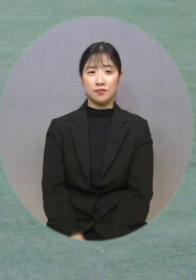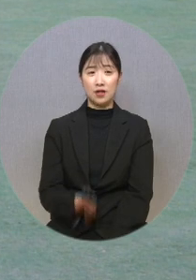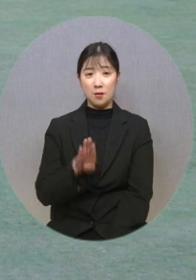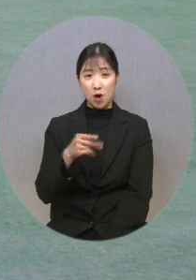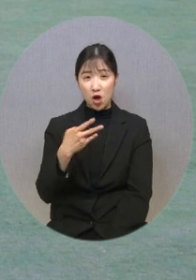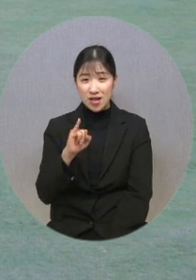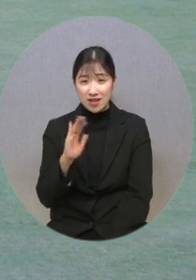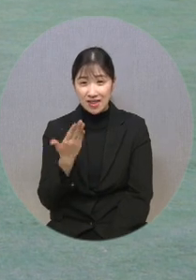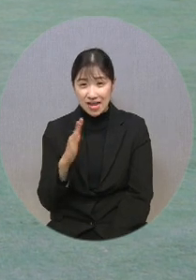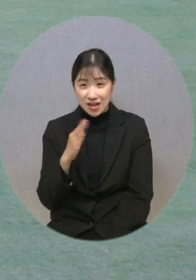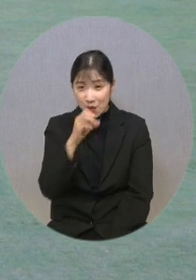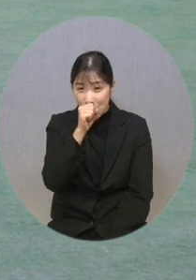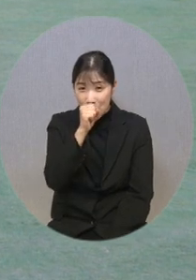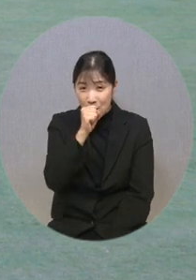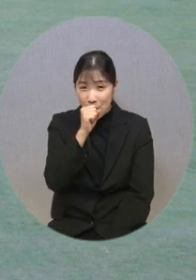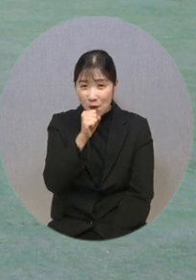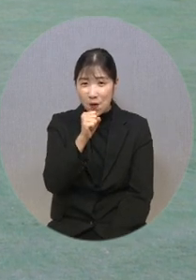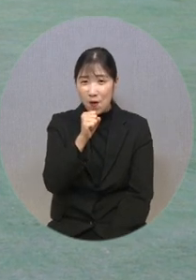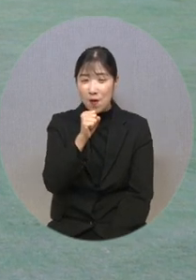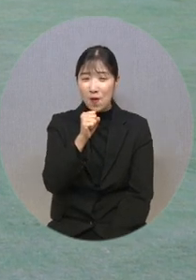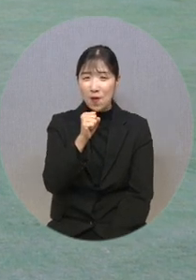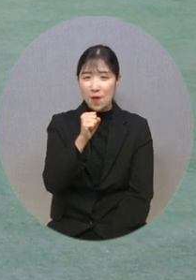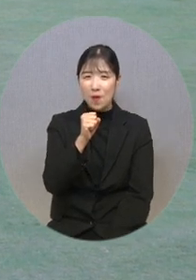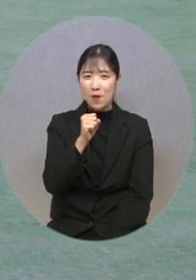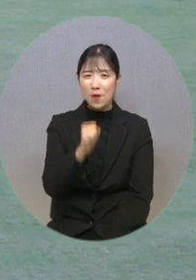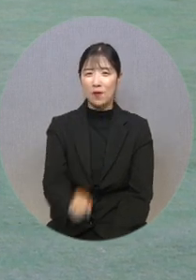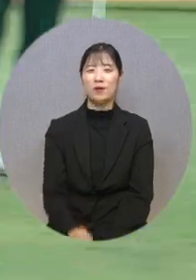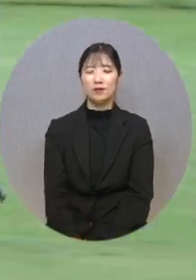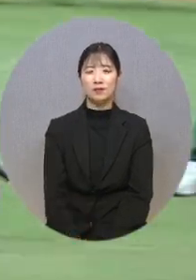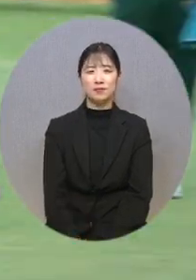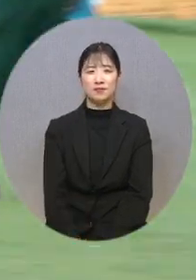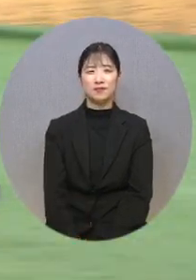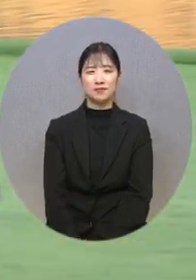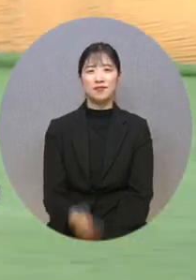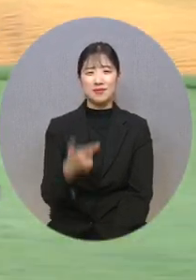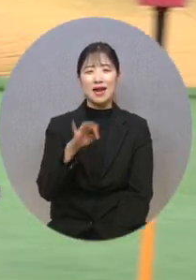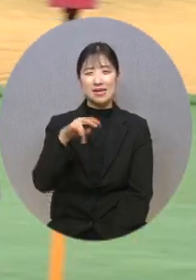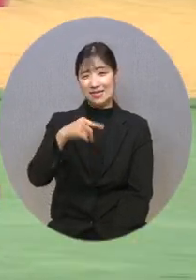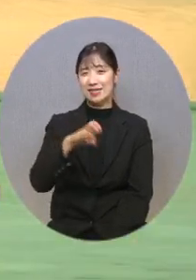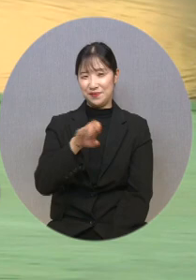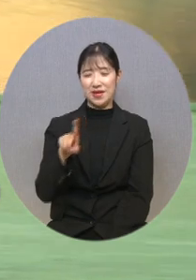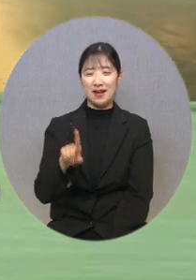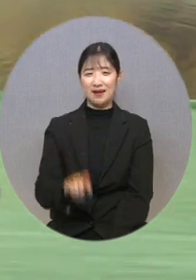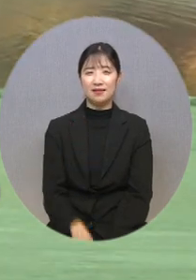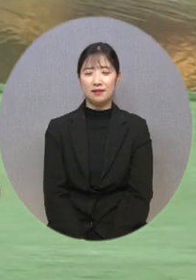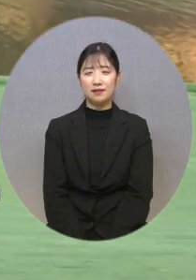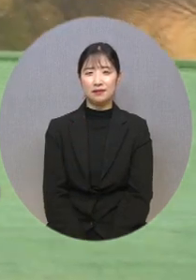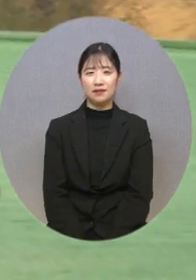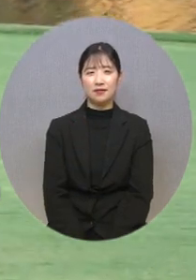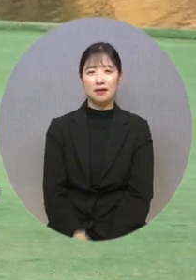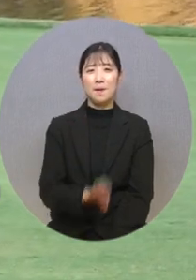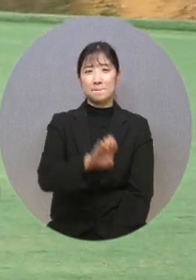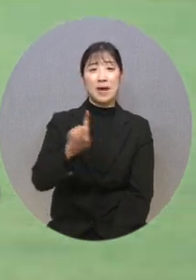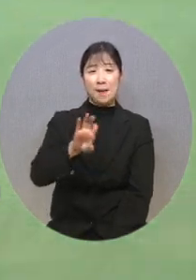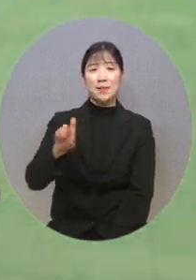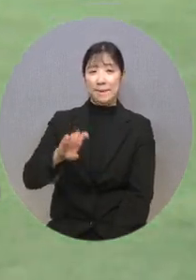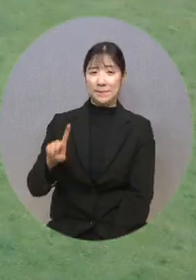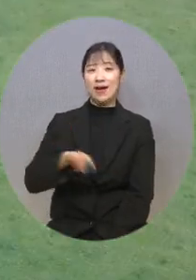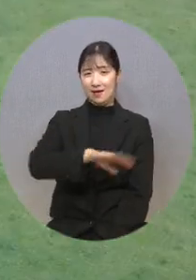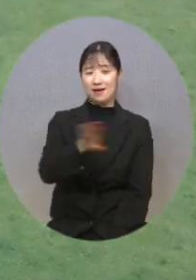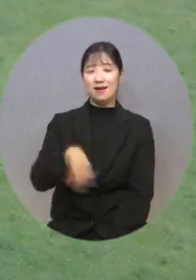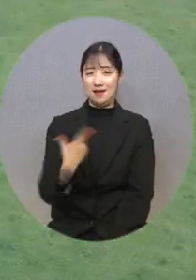좋다 좋다 좋다 좋다 좋다 좋다. 나이스 파. 나이스 파. 감사합니다. 그러면 지금 파퍼팅. 다 파파파. 아, 파. 어, 해야